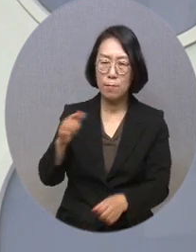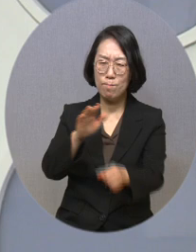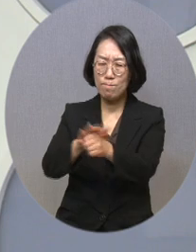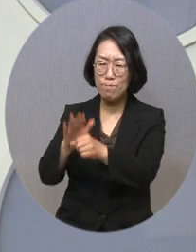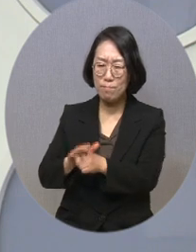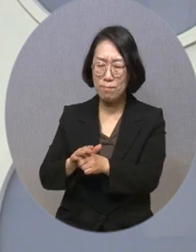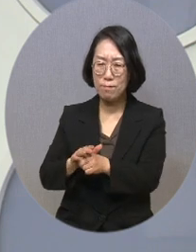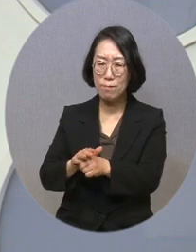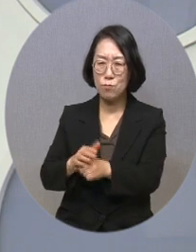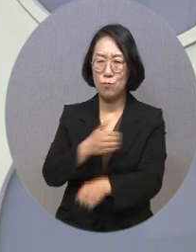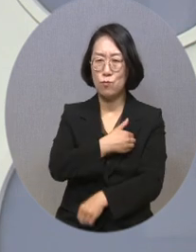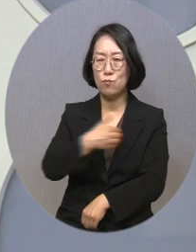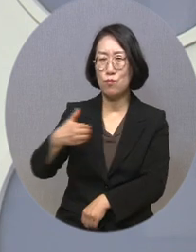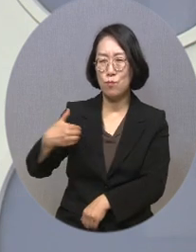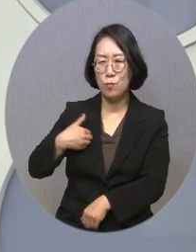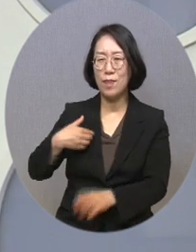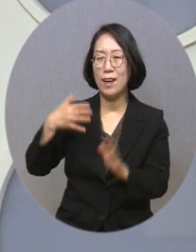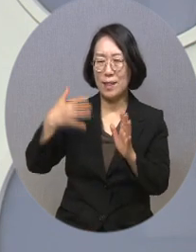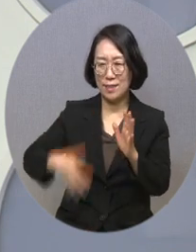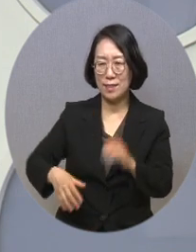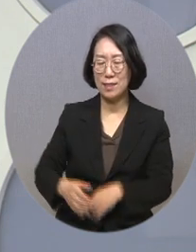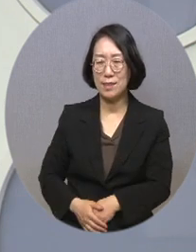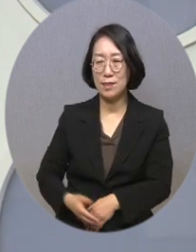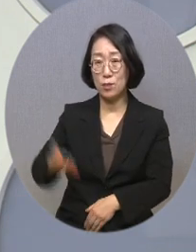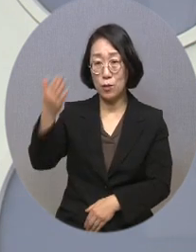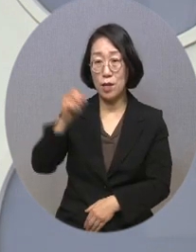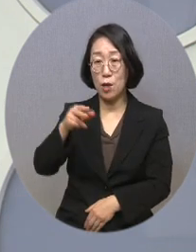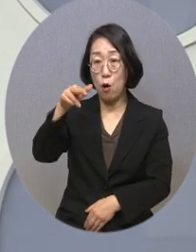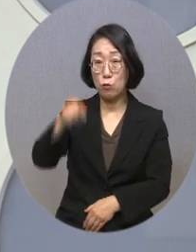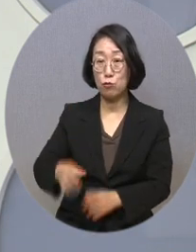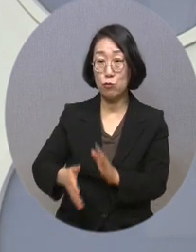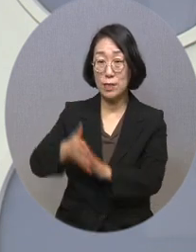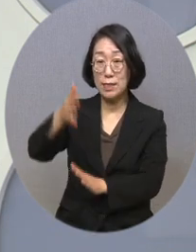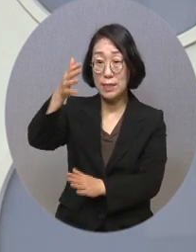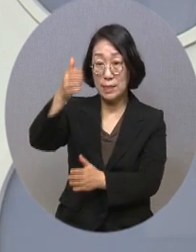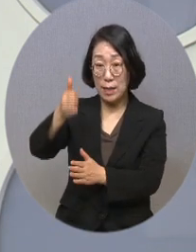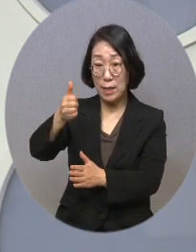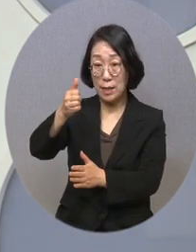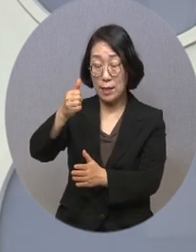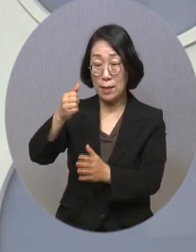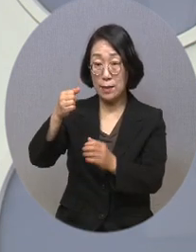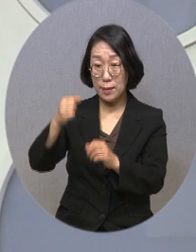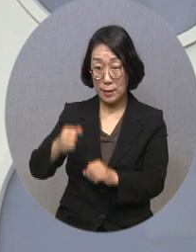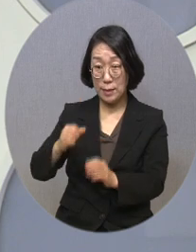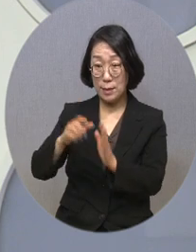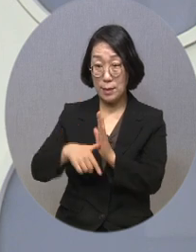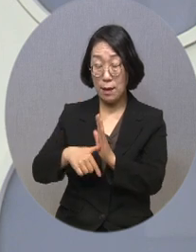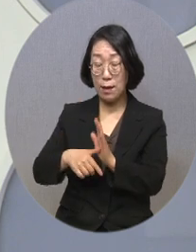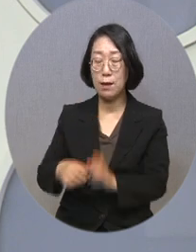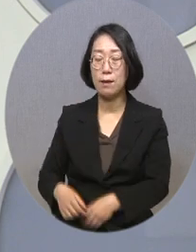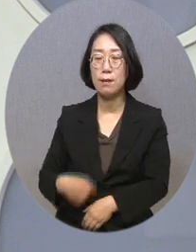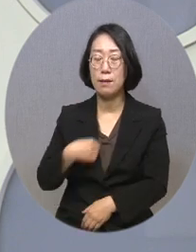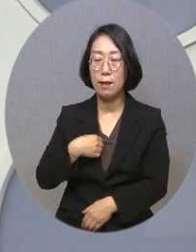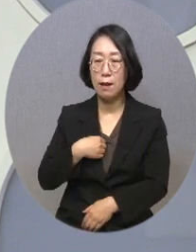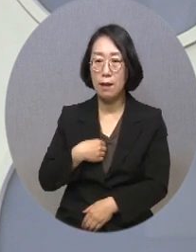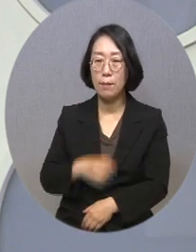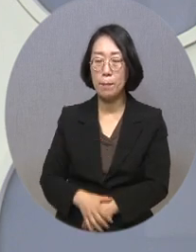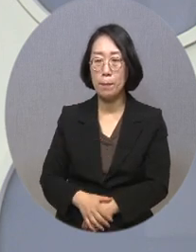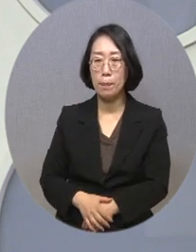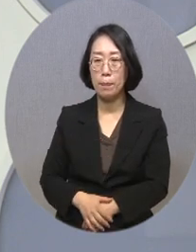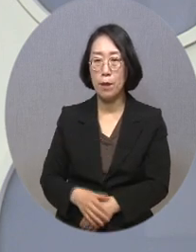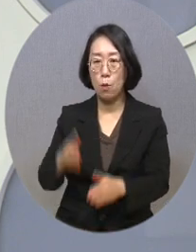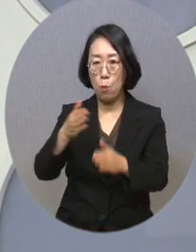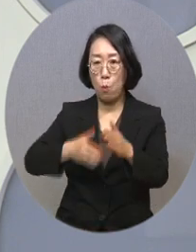없습니다. 제가 이제 여주 시장으로 있을 때는 네. 그 공무원들이 이제 그 콘도를